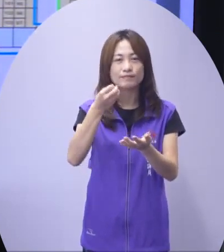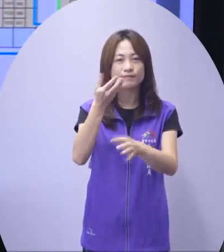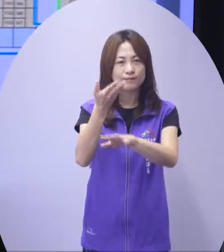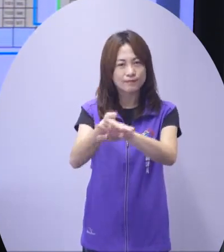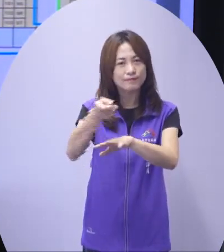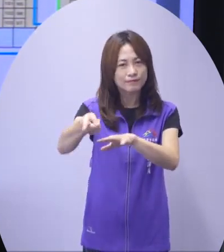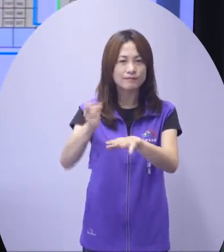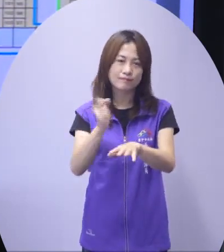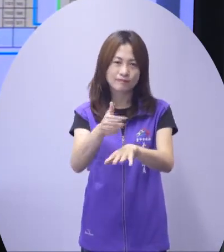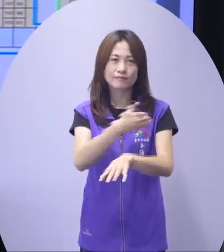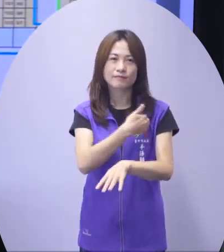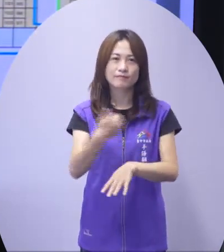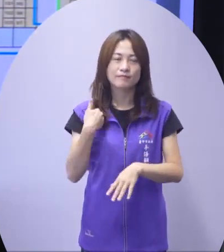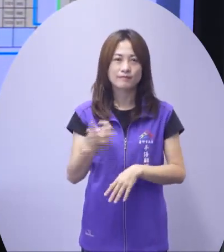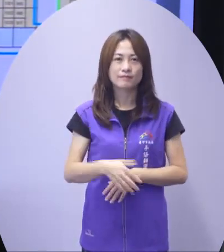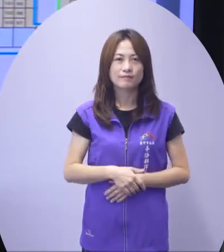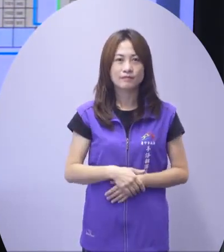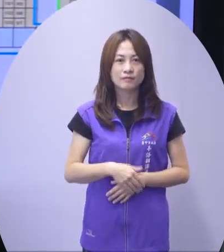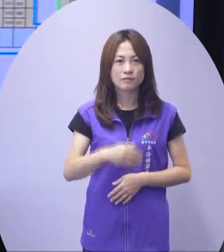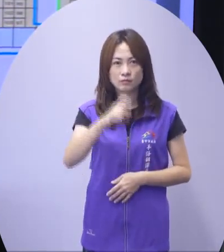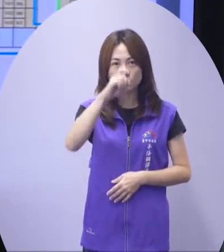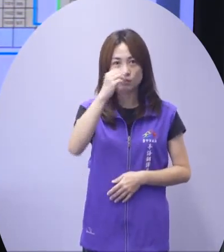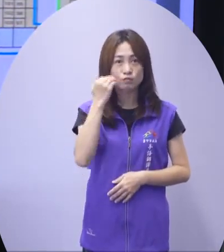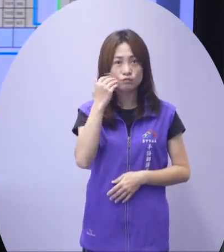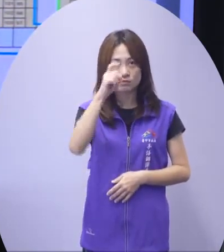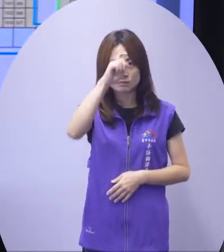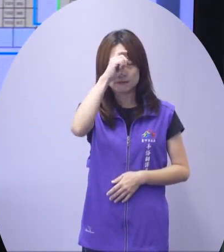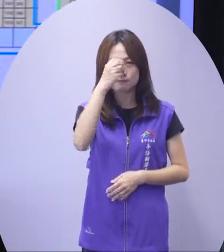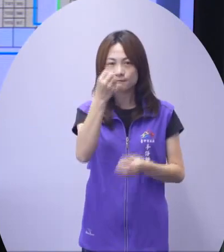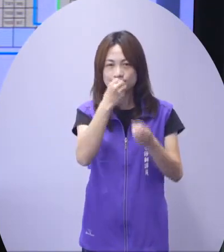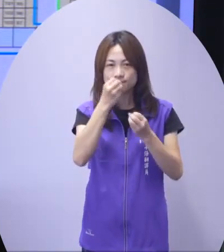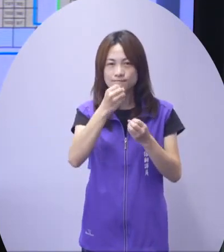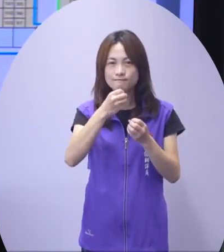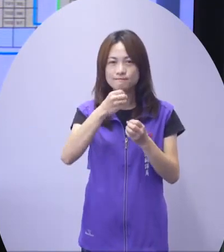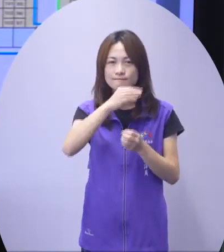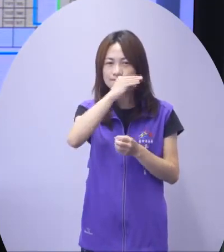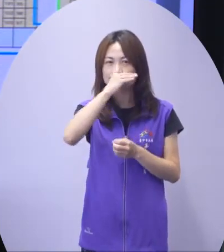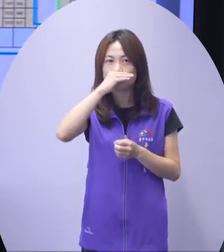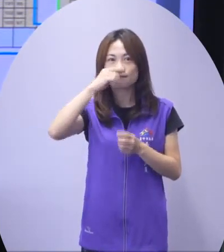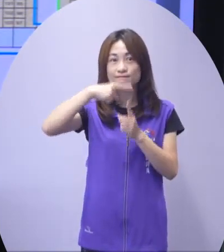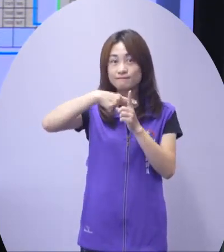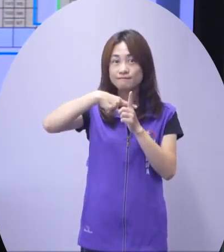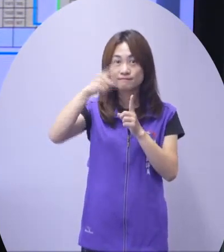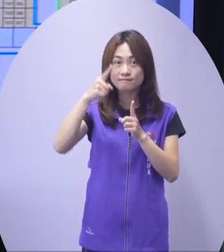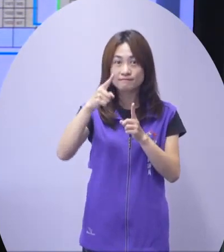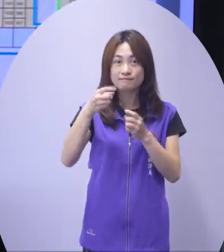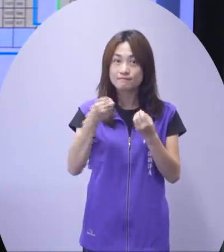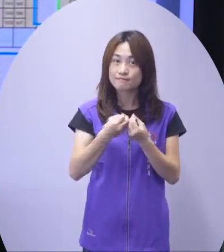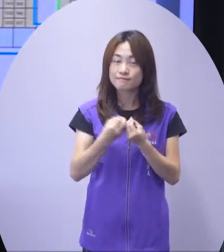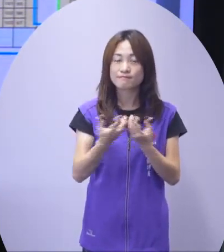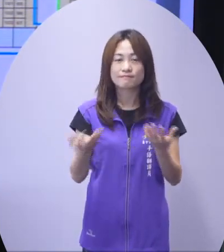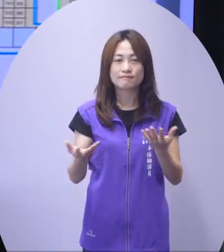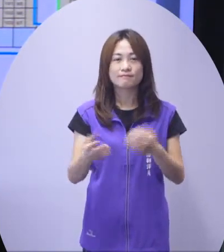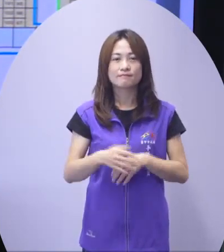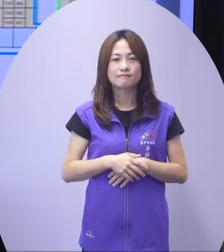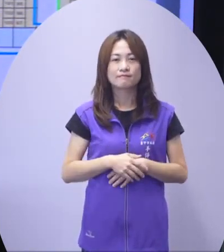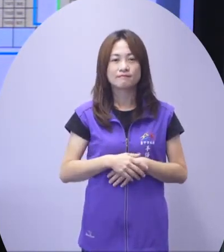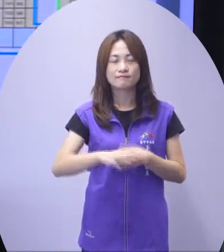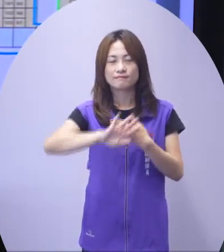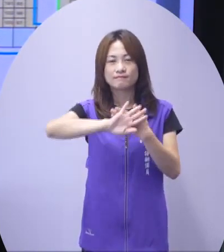如果要吃更好的这样的一个这样的一个美食的，周边呢一